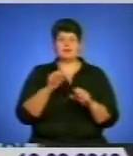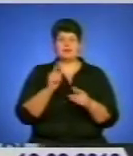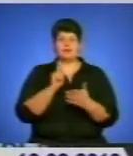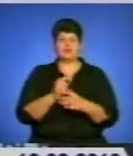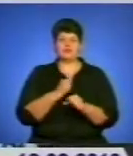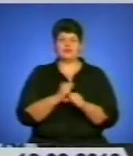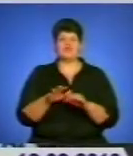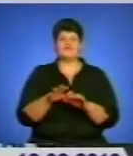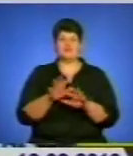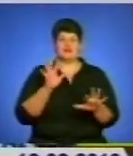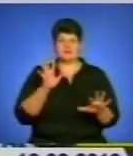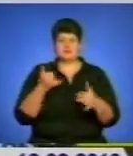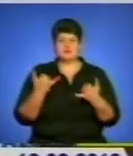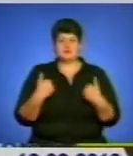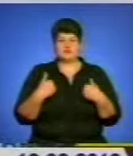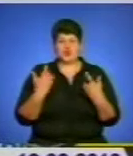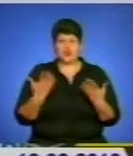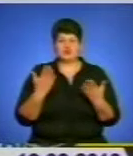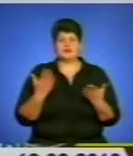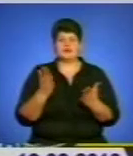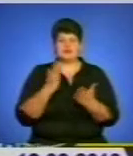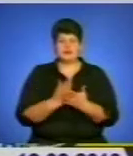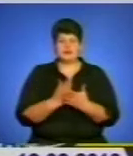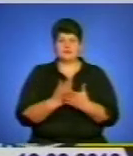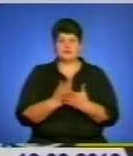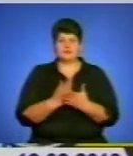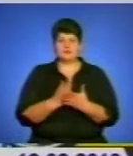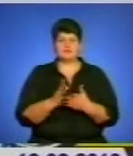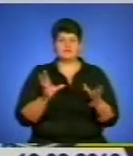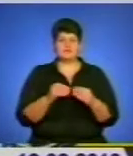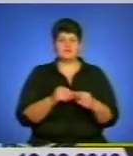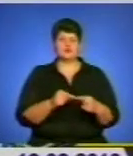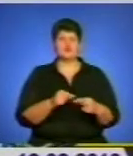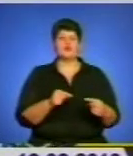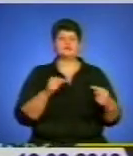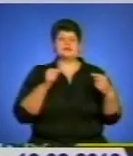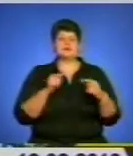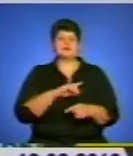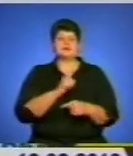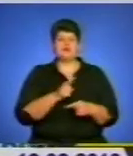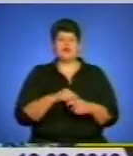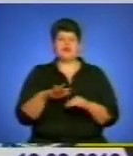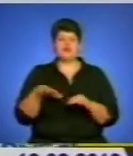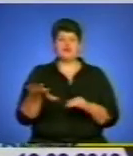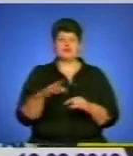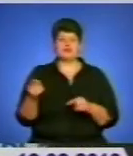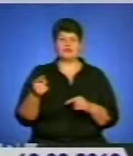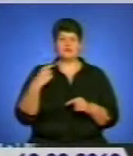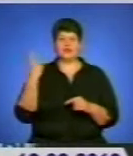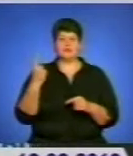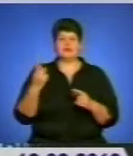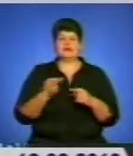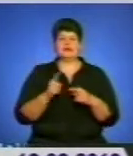стоїмо на позиції консолідованих кроків спільно опозиційних сил. Я думаю, що в межах Тернопільської області це значно ширше